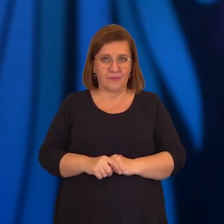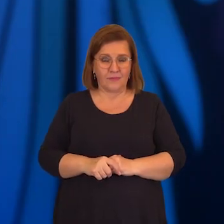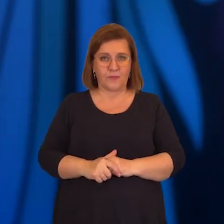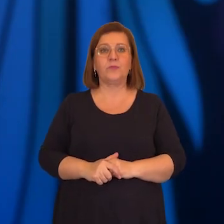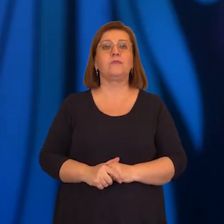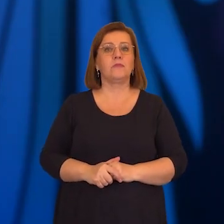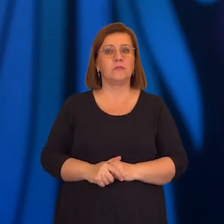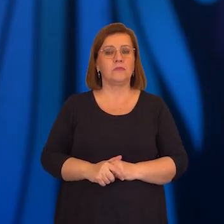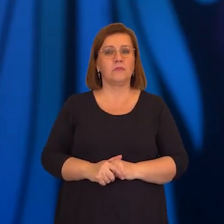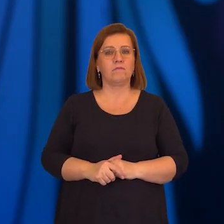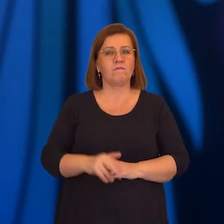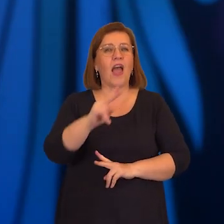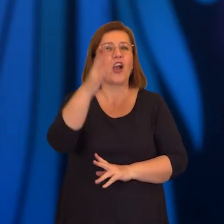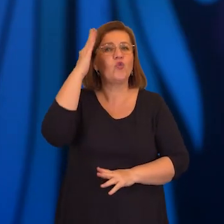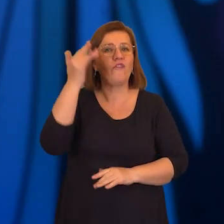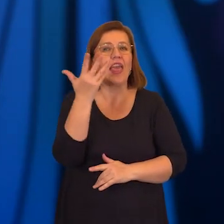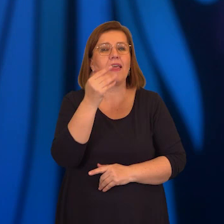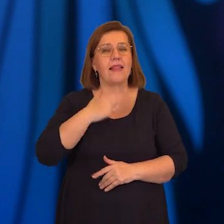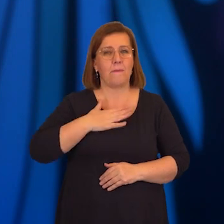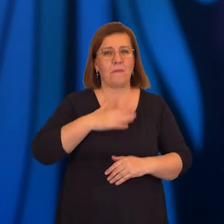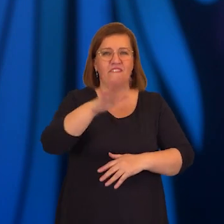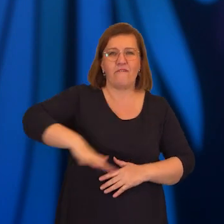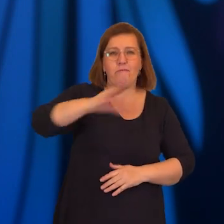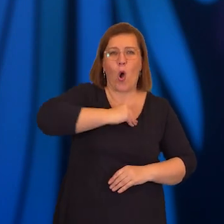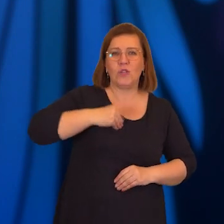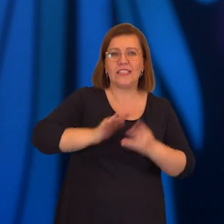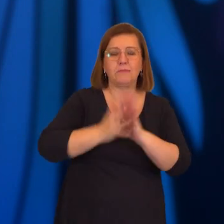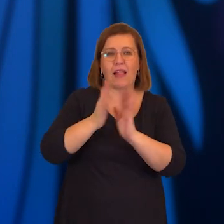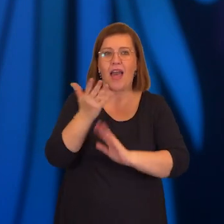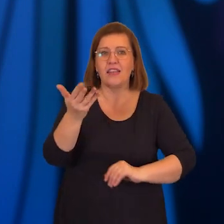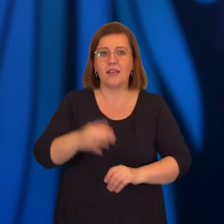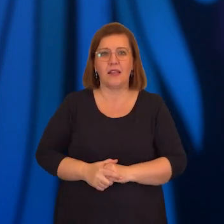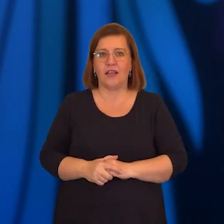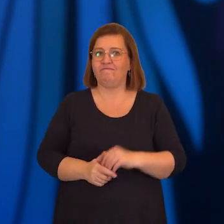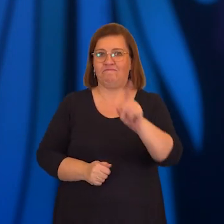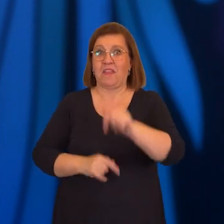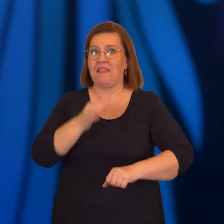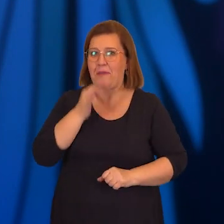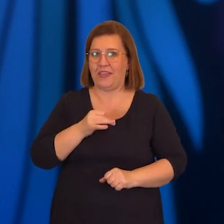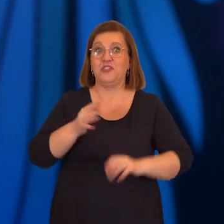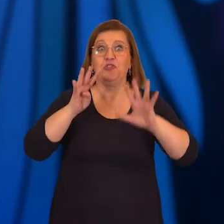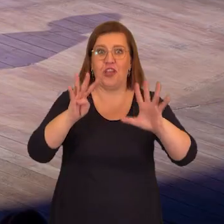A kto z was wie, ile w Polsce mamy spalarni? Nie, jest lepiej. 9.